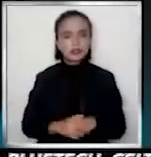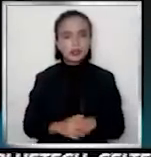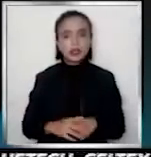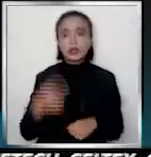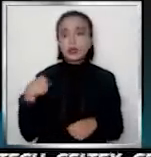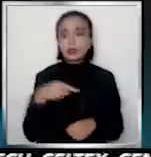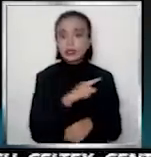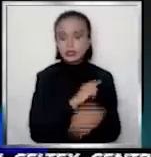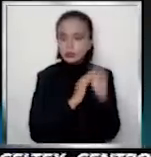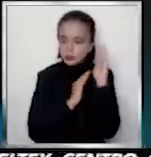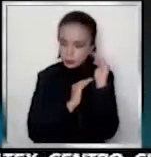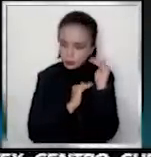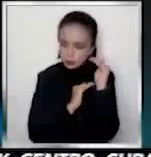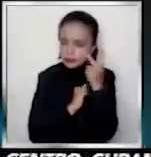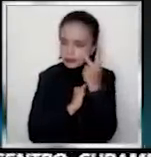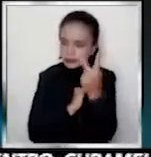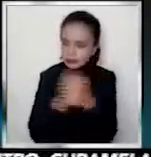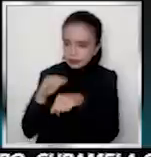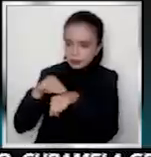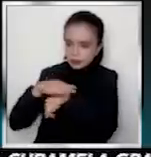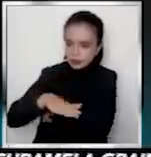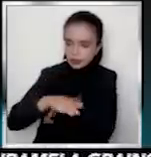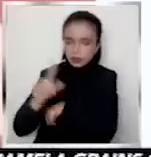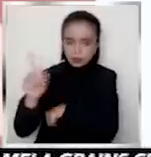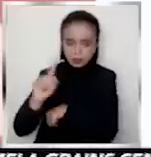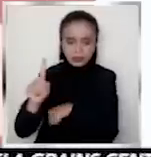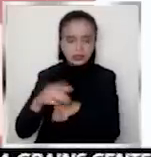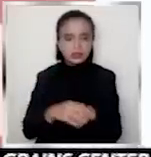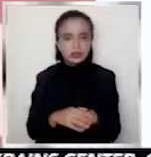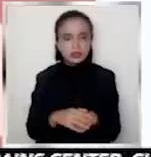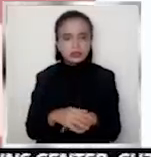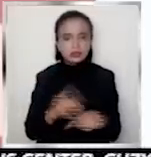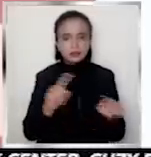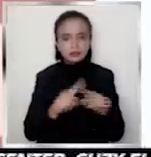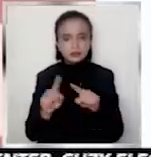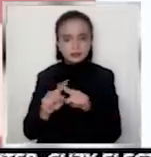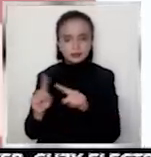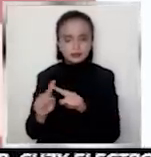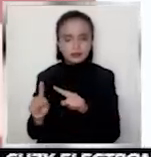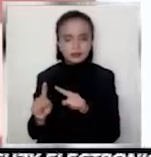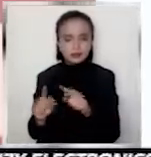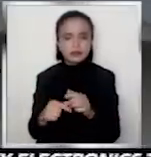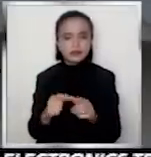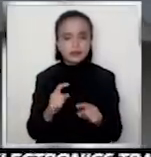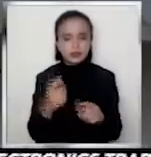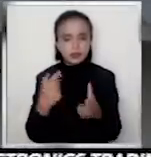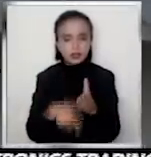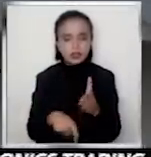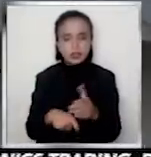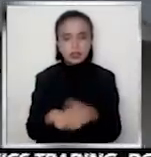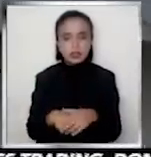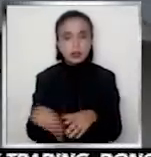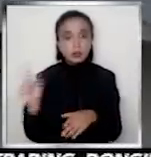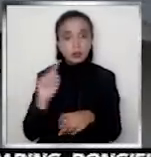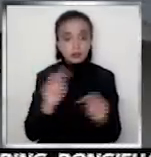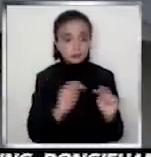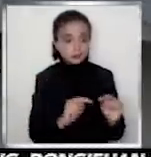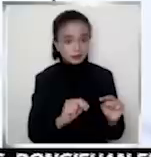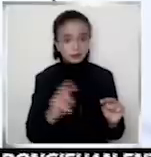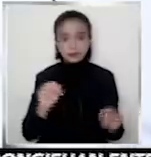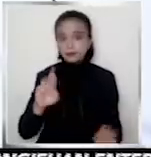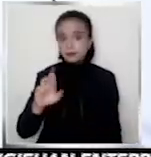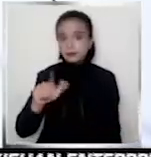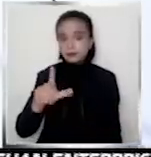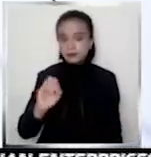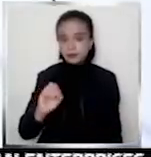effect of the amortization of the deferred generation cost. Pero ang isa pa raw binabantayan ng Meralco ang demand sa kuryente na tumaas